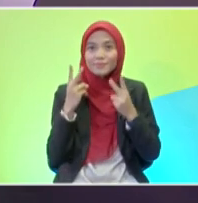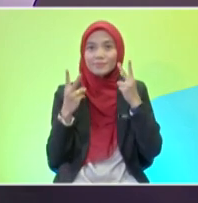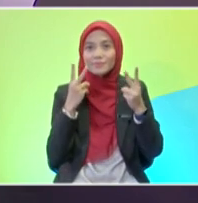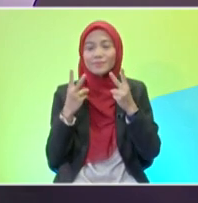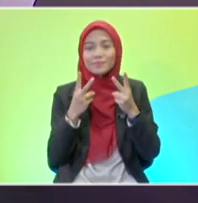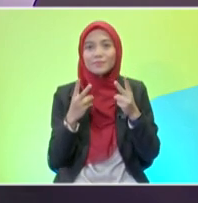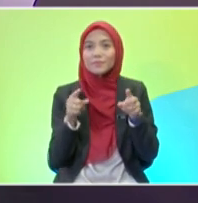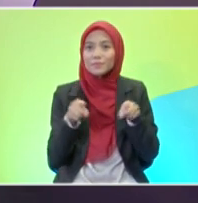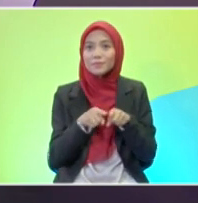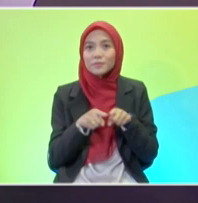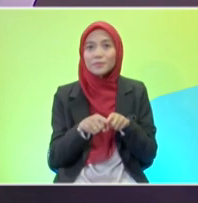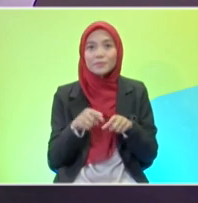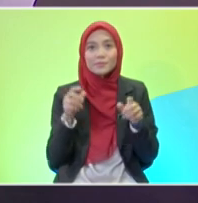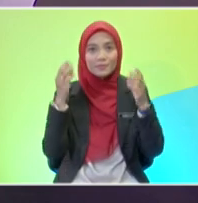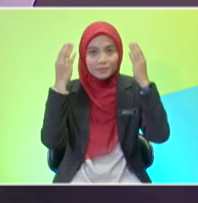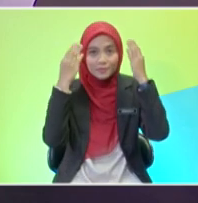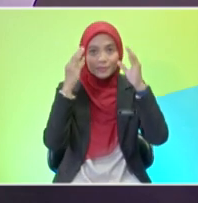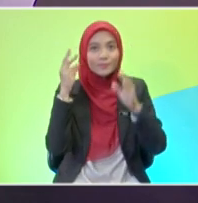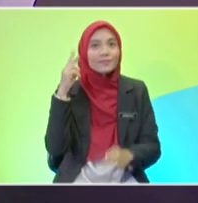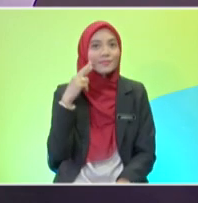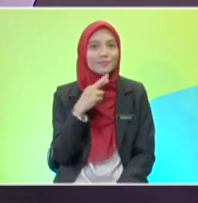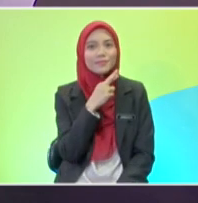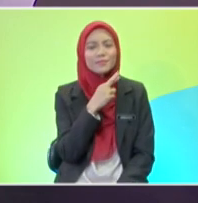dia tidak teruskan cek gua